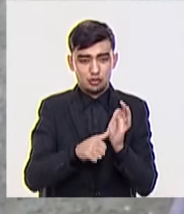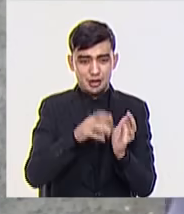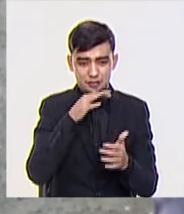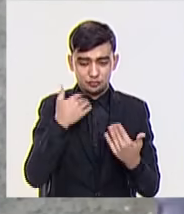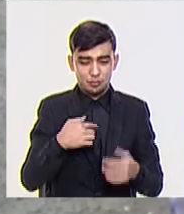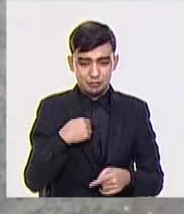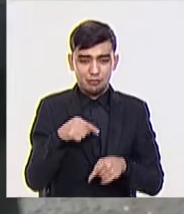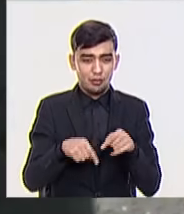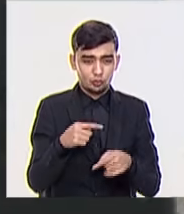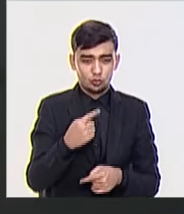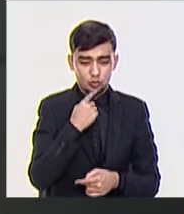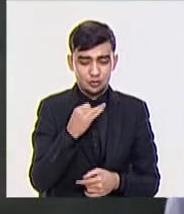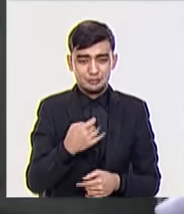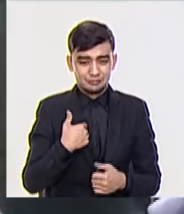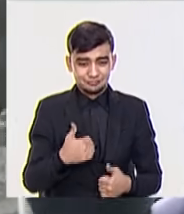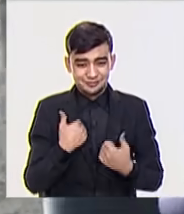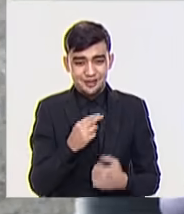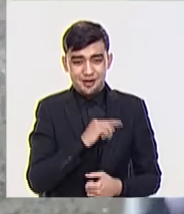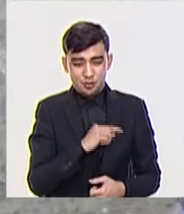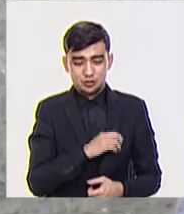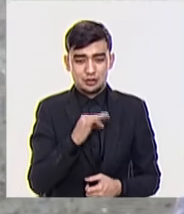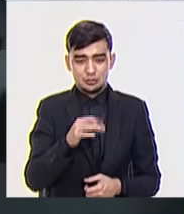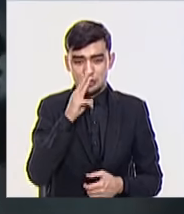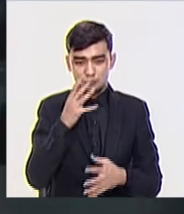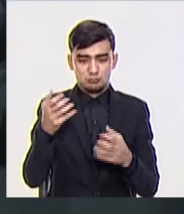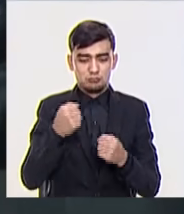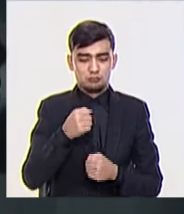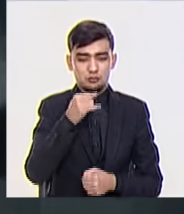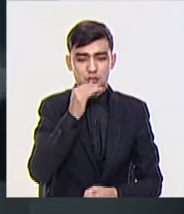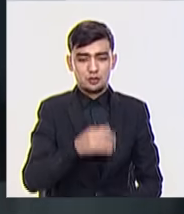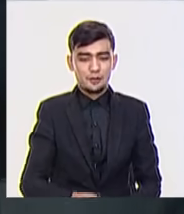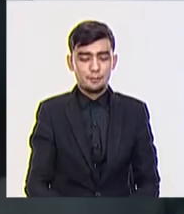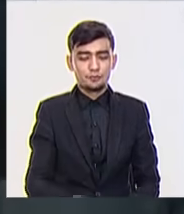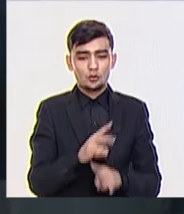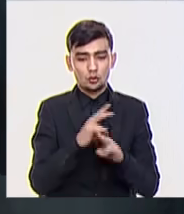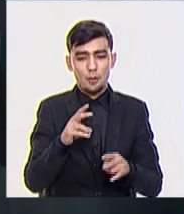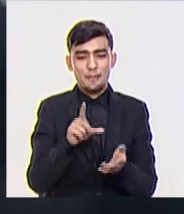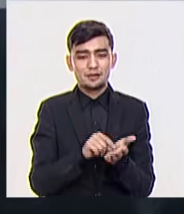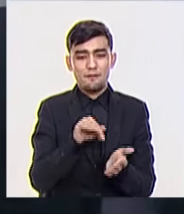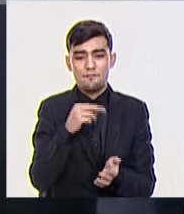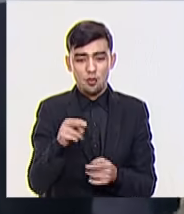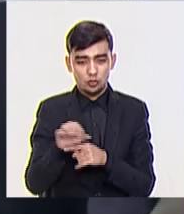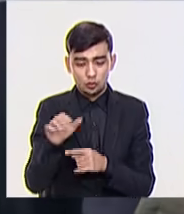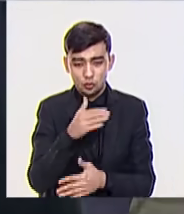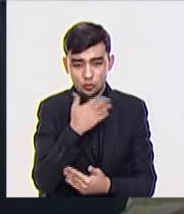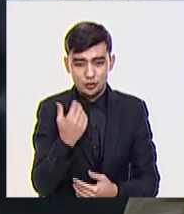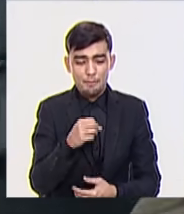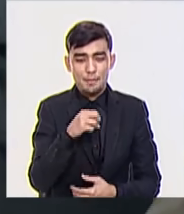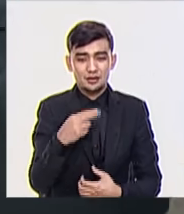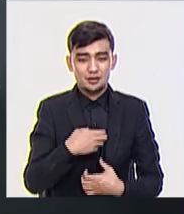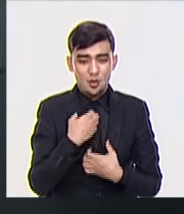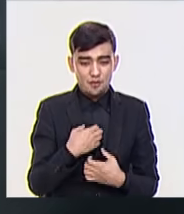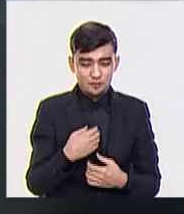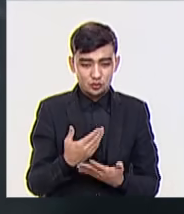аяғымыз ақшаңдап жүріп, сөйтіп жүріп, еңбек етеміз, еңбегімізді ала алмаймыз. Ешқайсына не пенсионный фонд төленіп жатқан жоқ, не